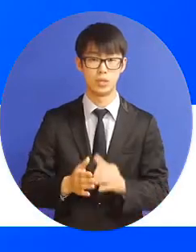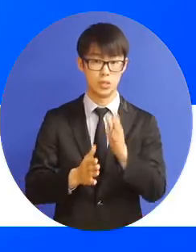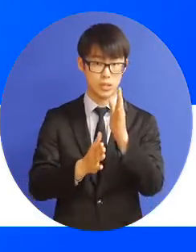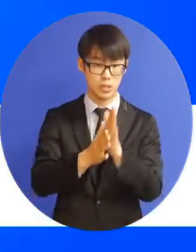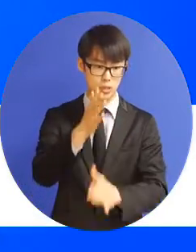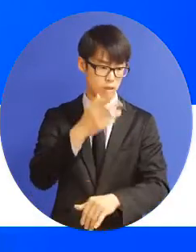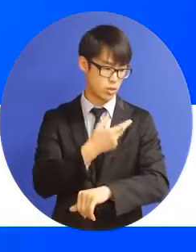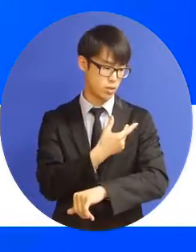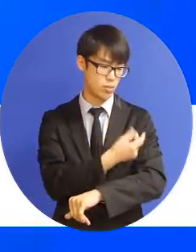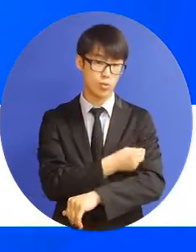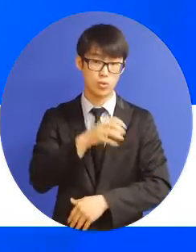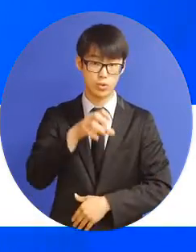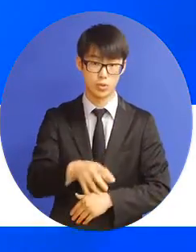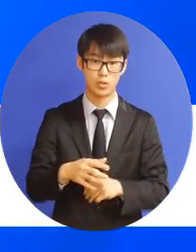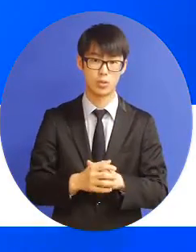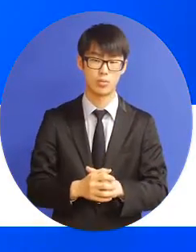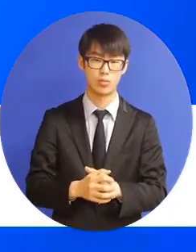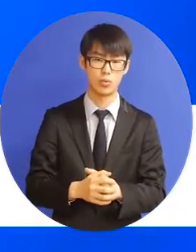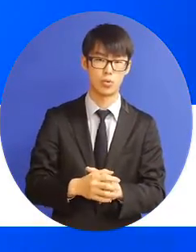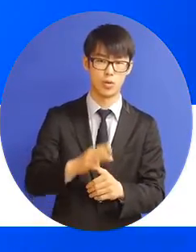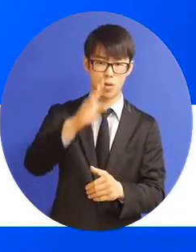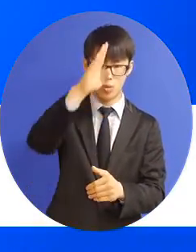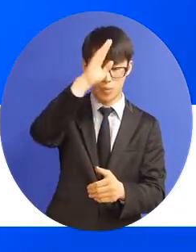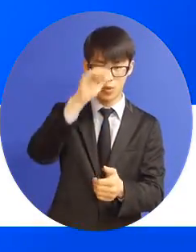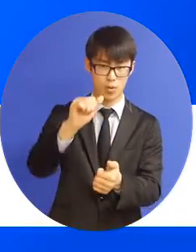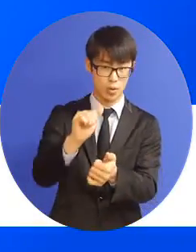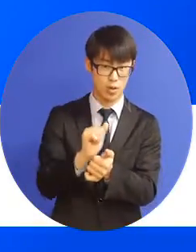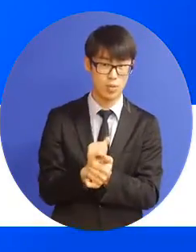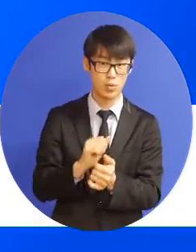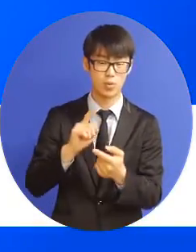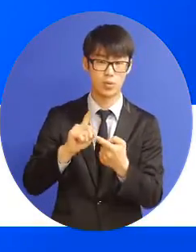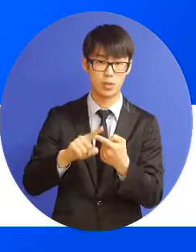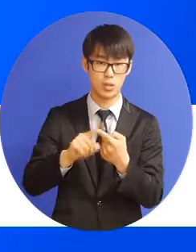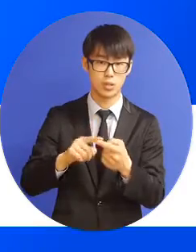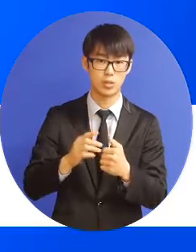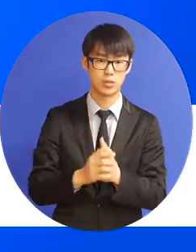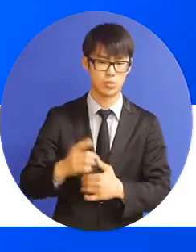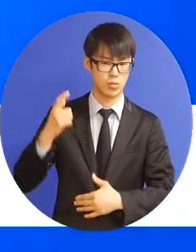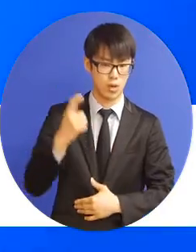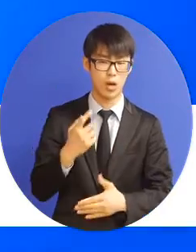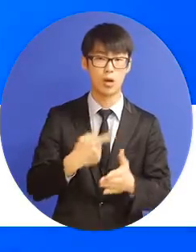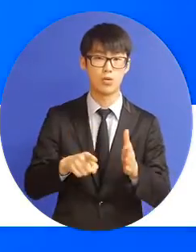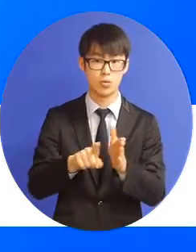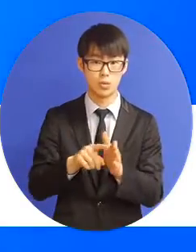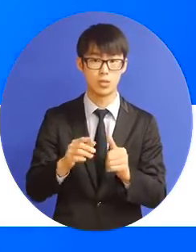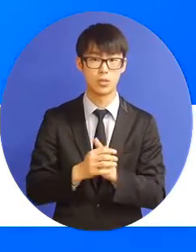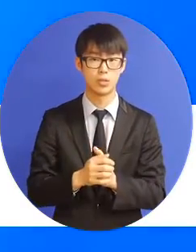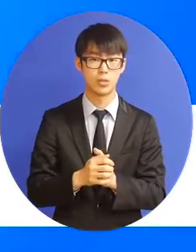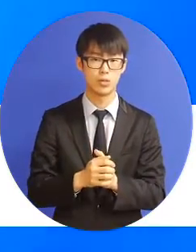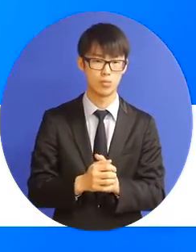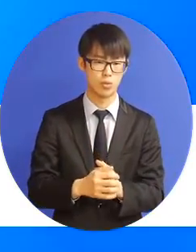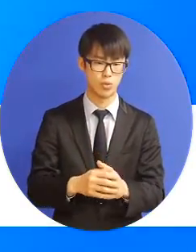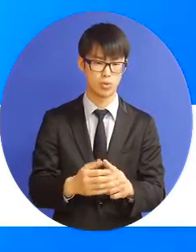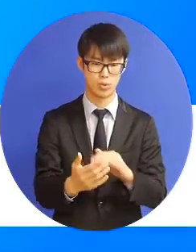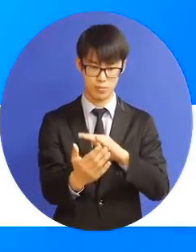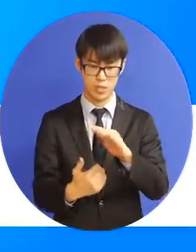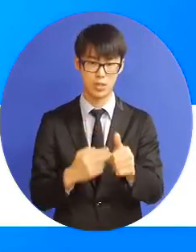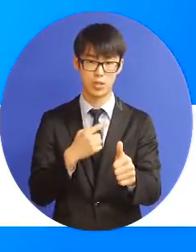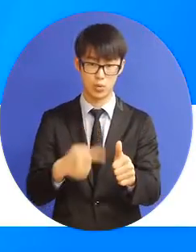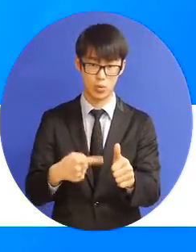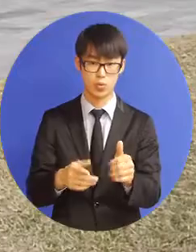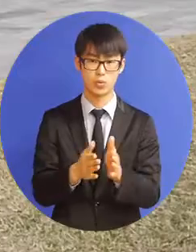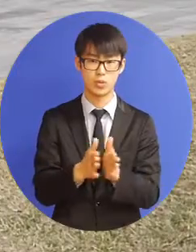공주시 보건소가 각종 감염병의 예방과 조기 발견을 위한 감시 체계 강화를 위해 감염병 예방 관리 교육에